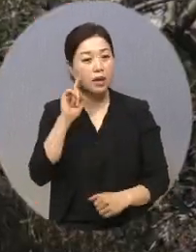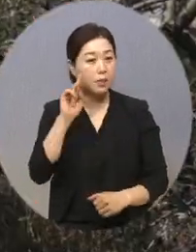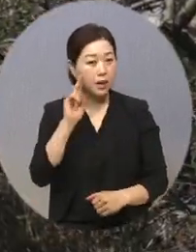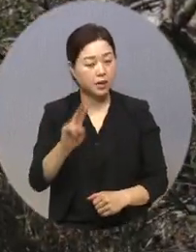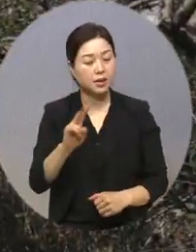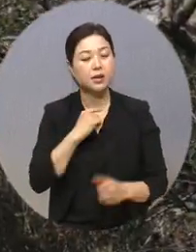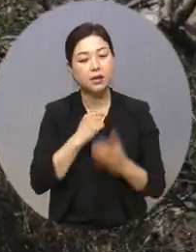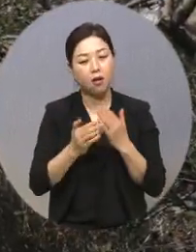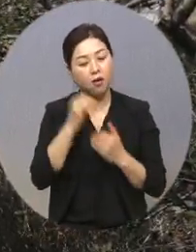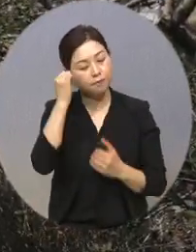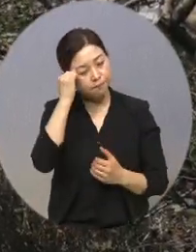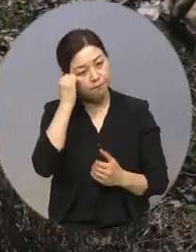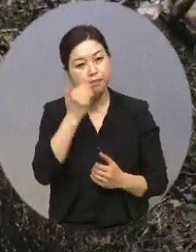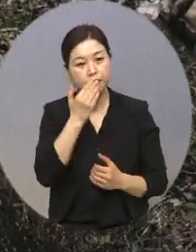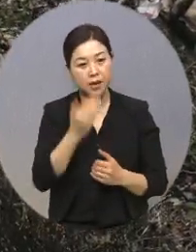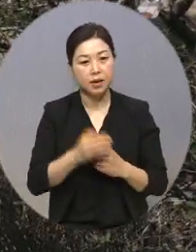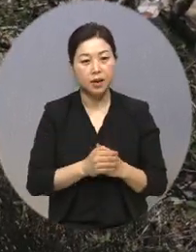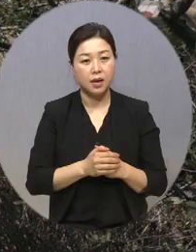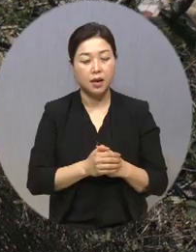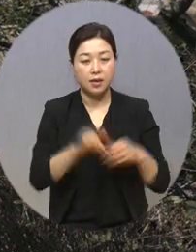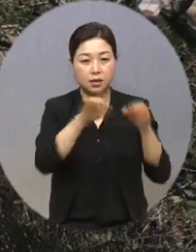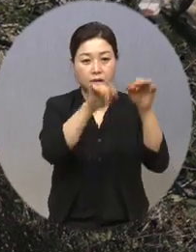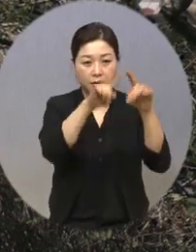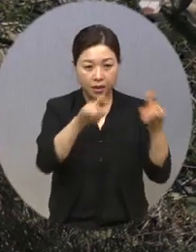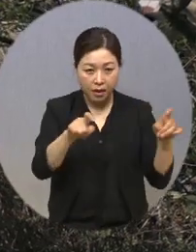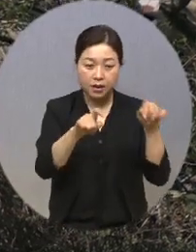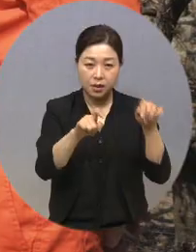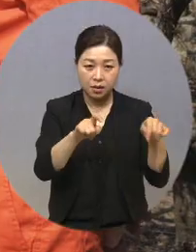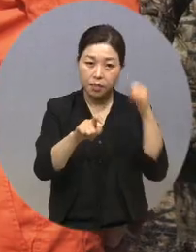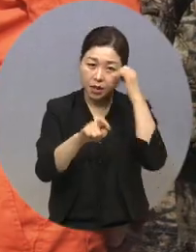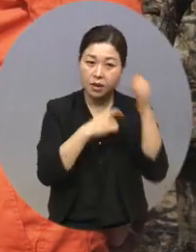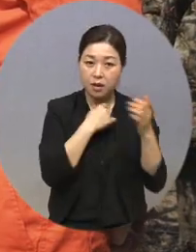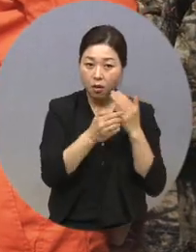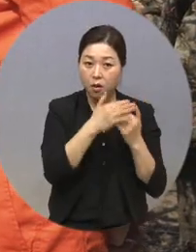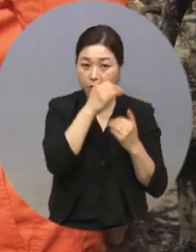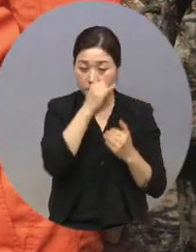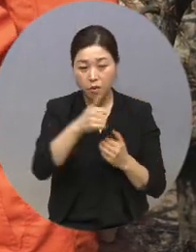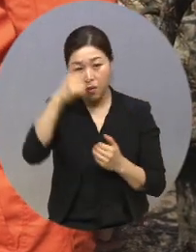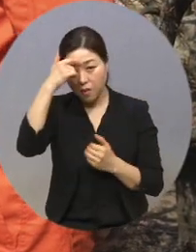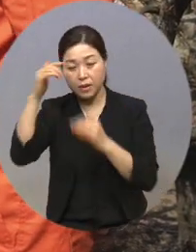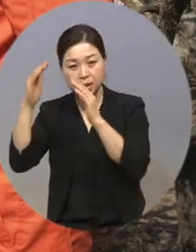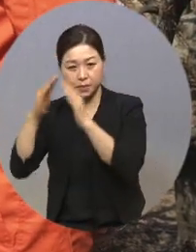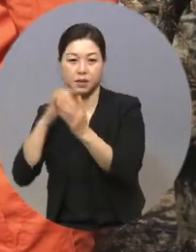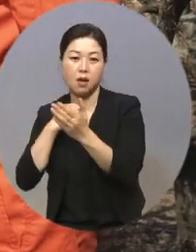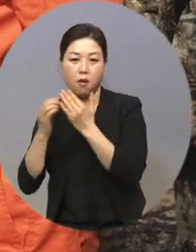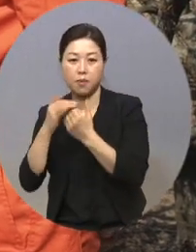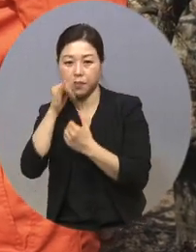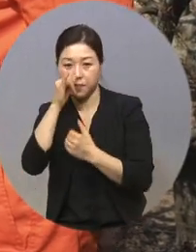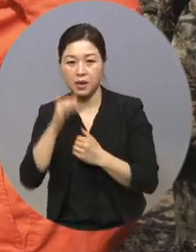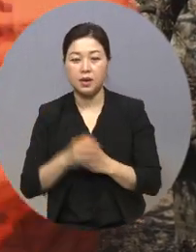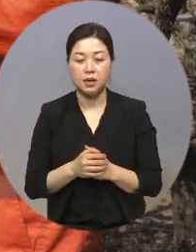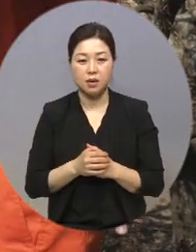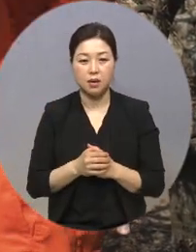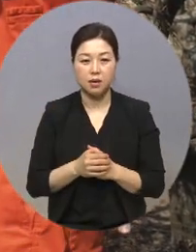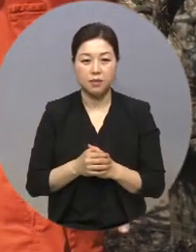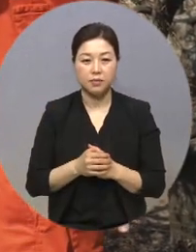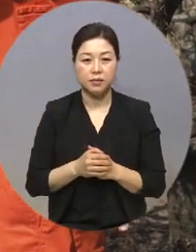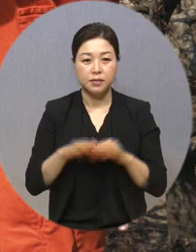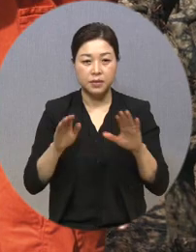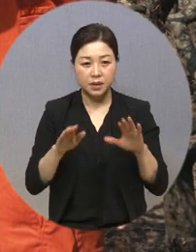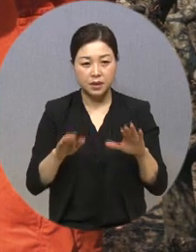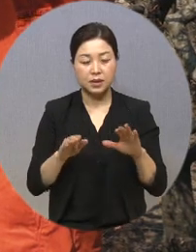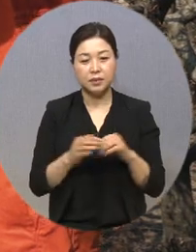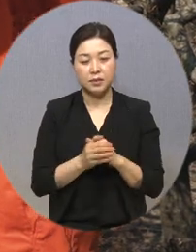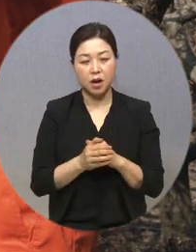있어요. 절에 가면 템플 스테이가 있듯이 이 고택에 오면 고택 스테이가 있는 거죠. 베이비부모 세대분들이 제일 불쌍한 세대라고 이제 부모님을